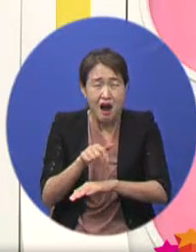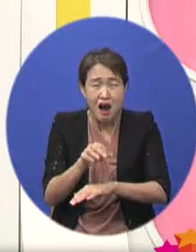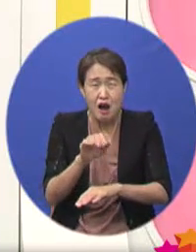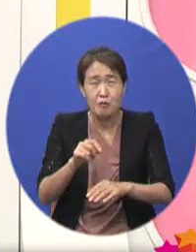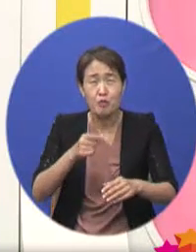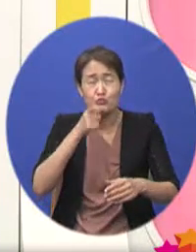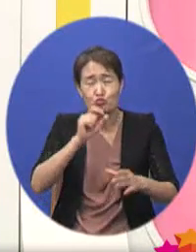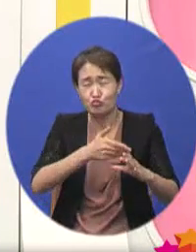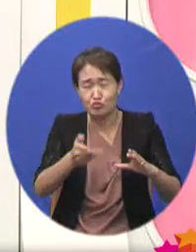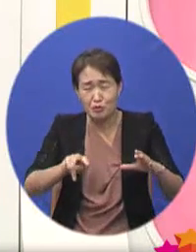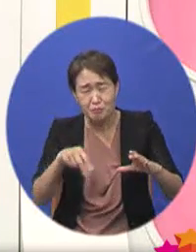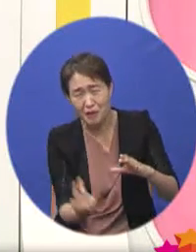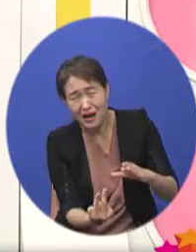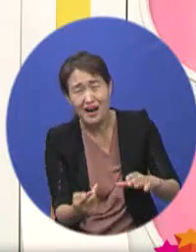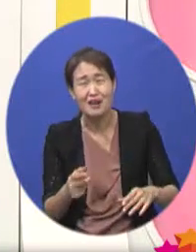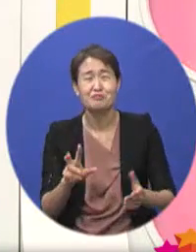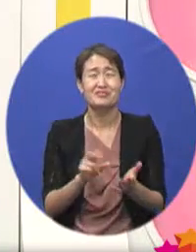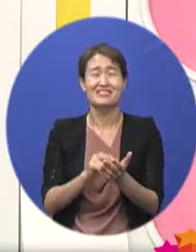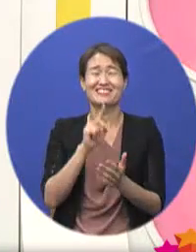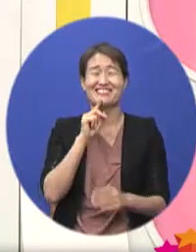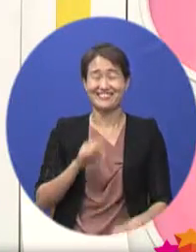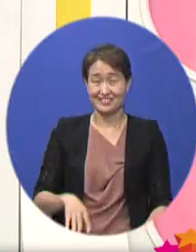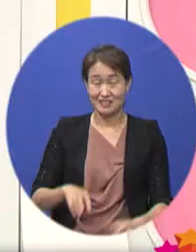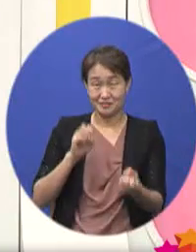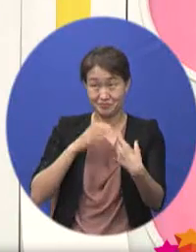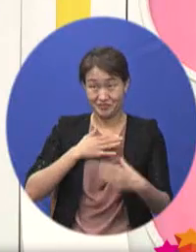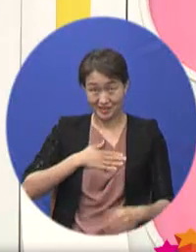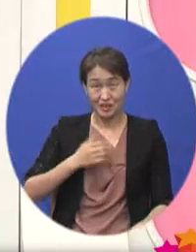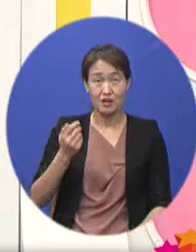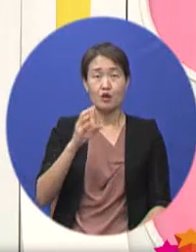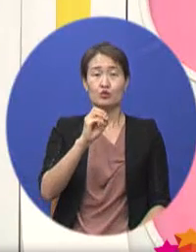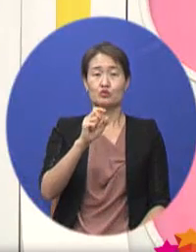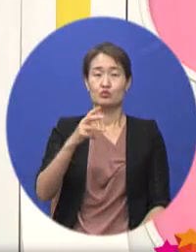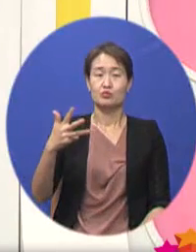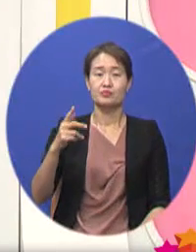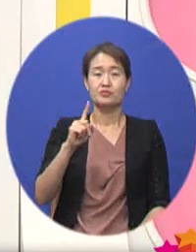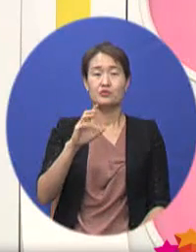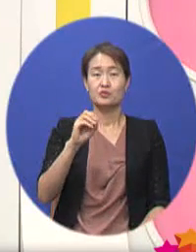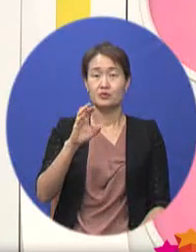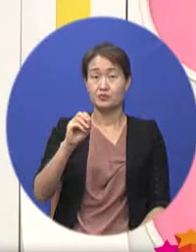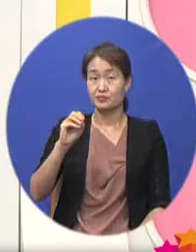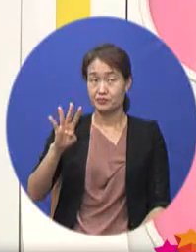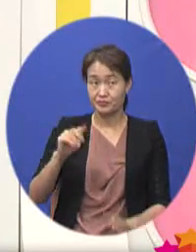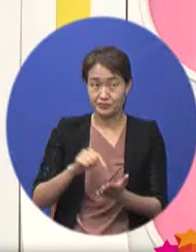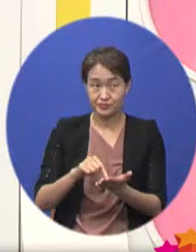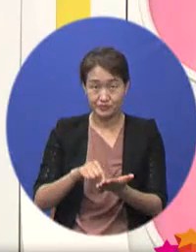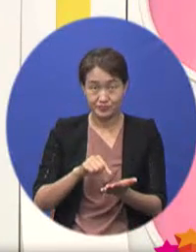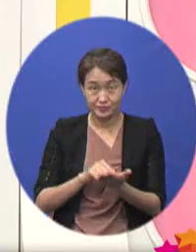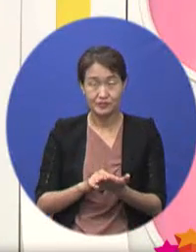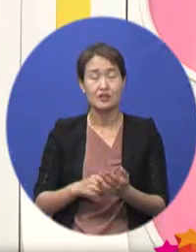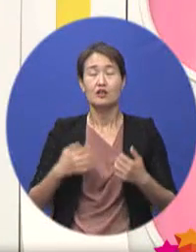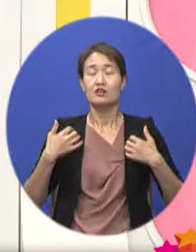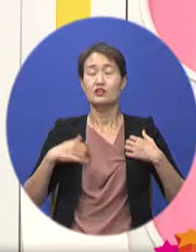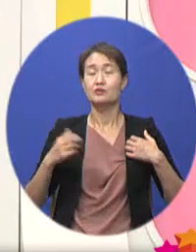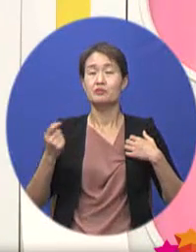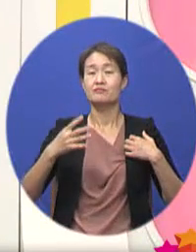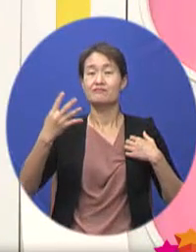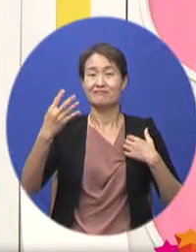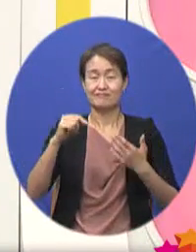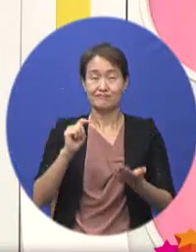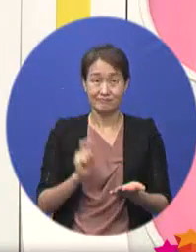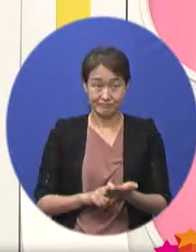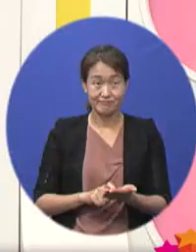또 물에 빠지기도 하고. 네. 자, 정답을 아신 분은 060-6080-1004번을 누르시고 퀴즈 참여 몇 번?